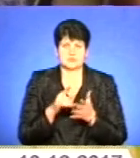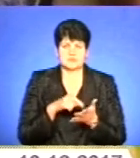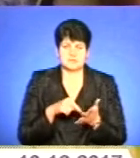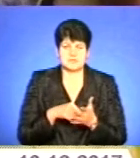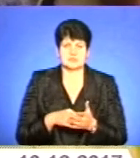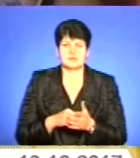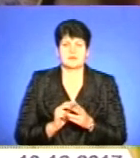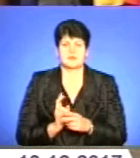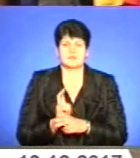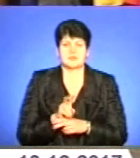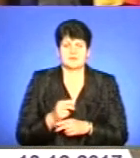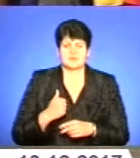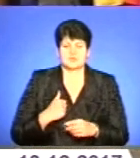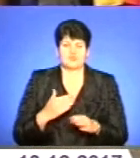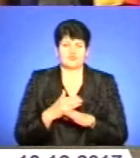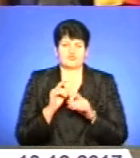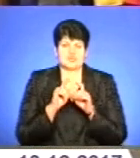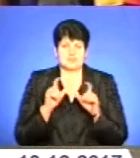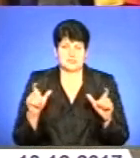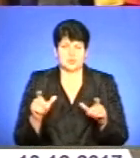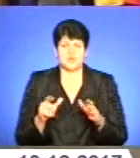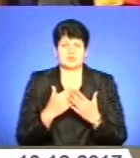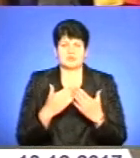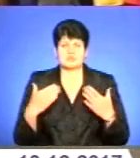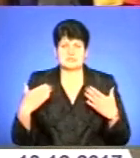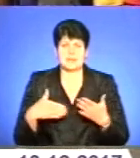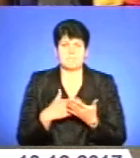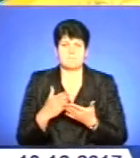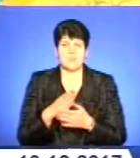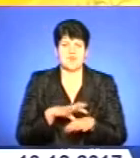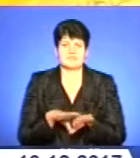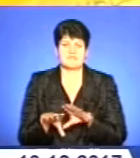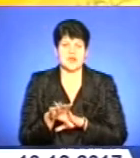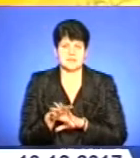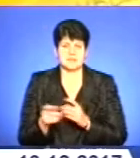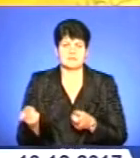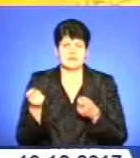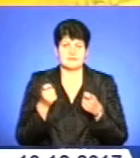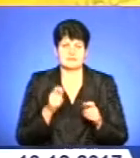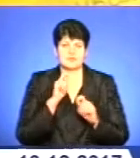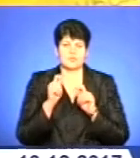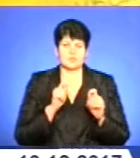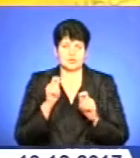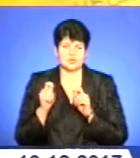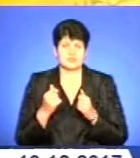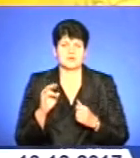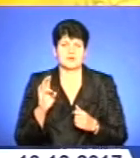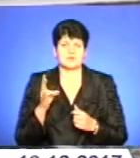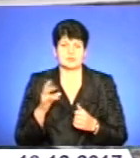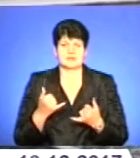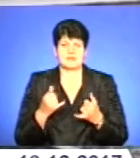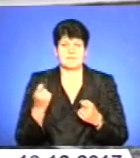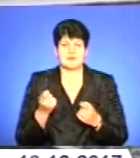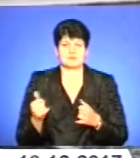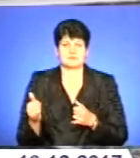до військової частини, а також у музей політв'язнів. Гості приїхали не з порожніми руками. Привезли подарунки на Миколая для малозабезпечених дітей.